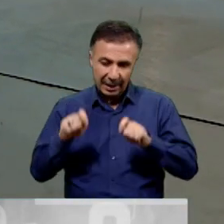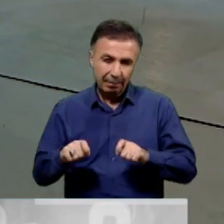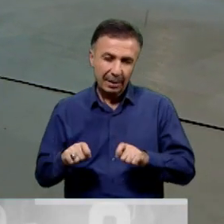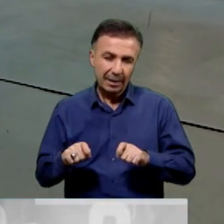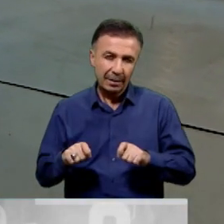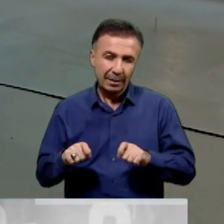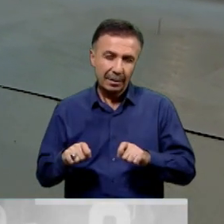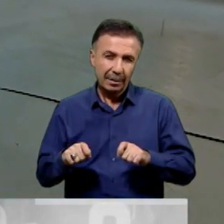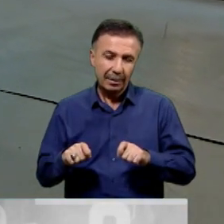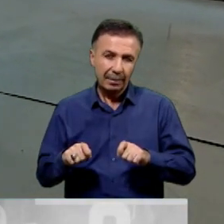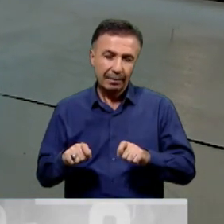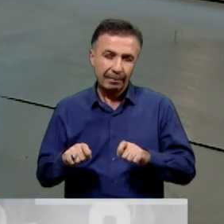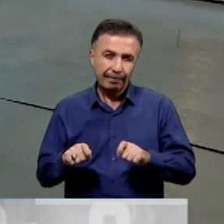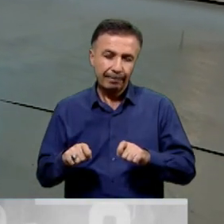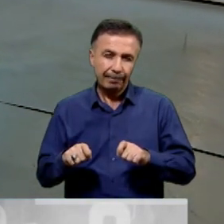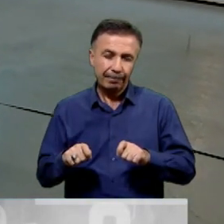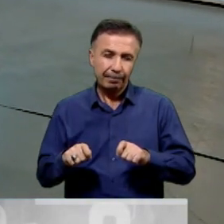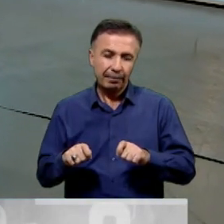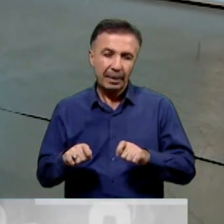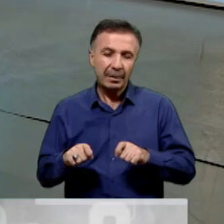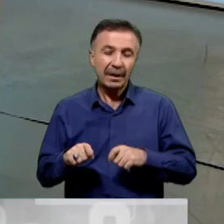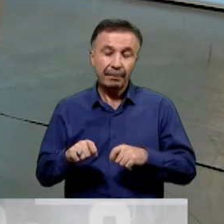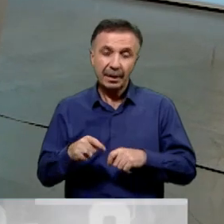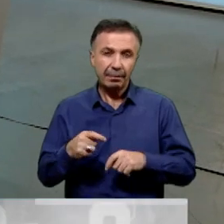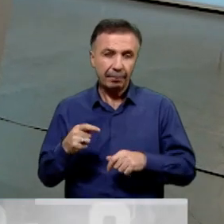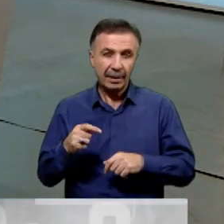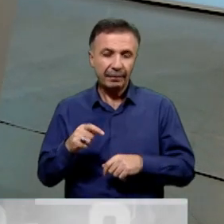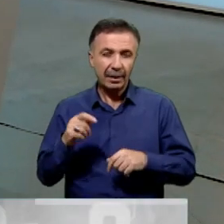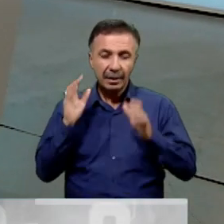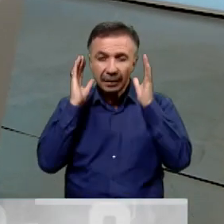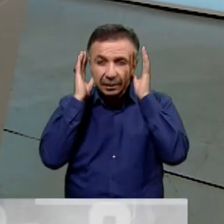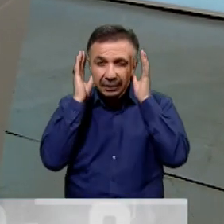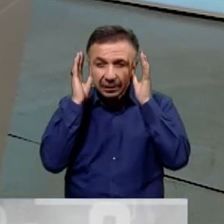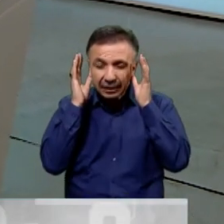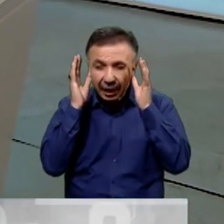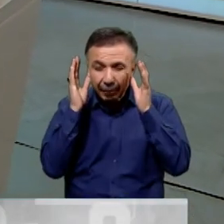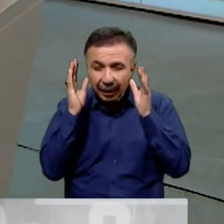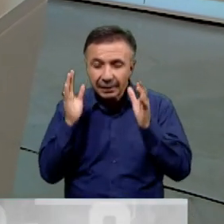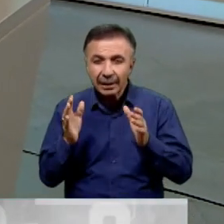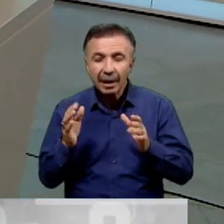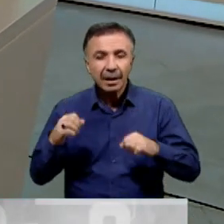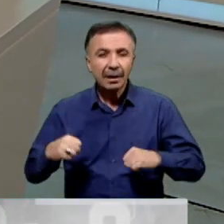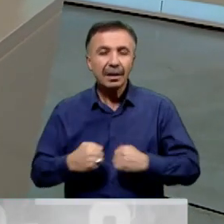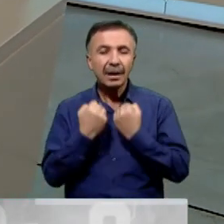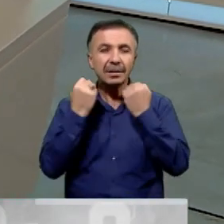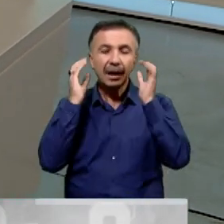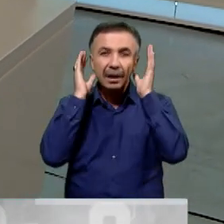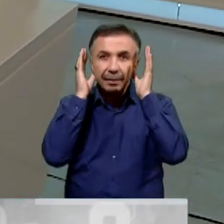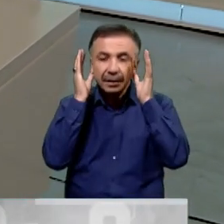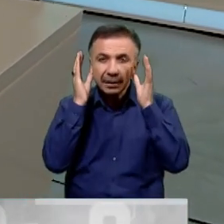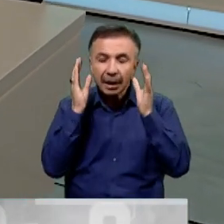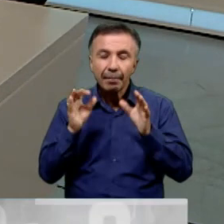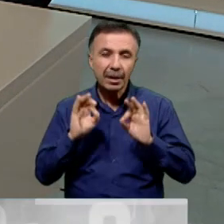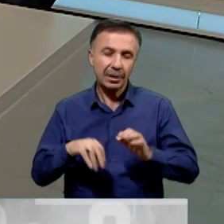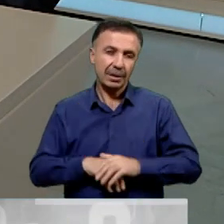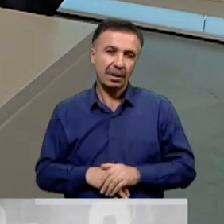ne? Bir defa namaz ibadetini kazaya başlayacak. Tevbenin şartı. Estağfirullah